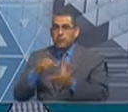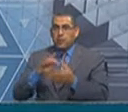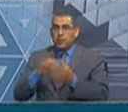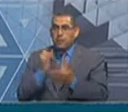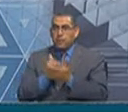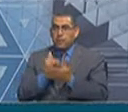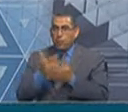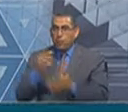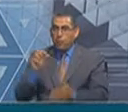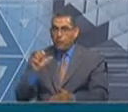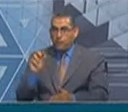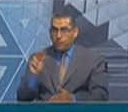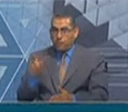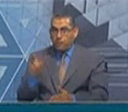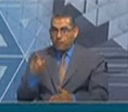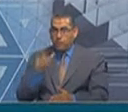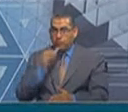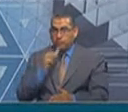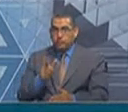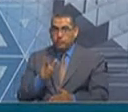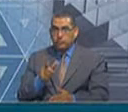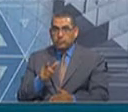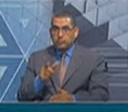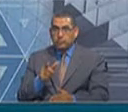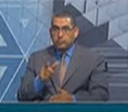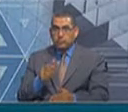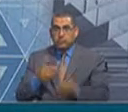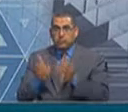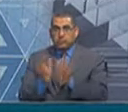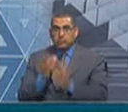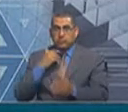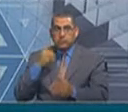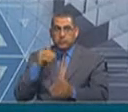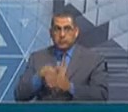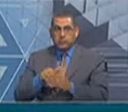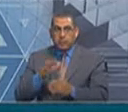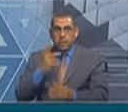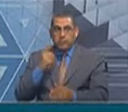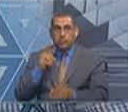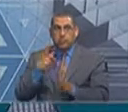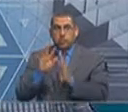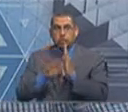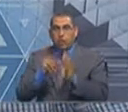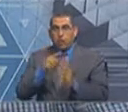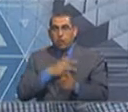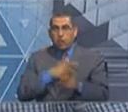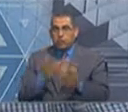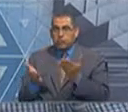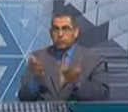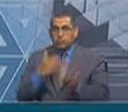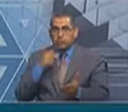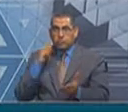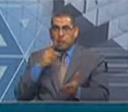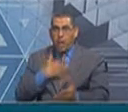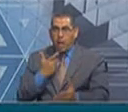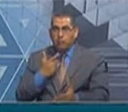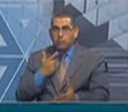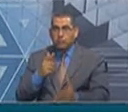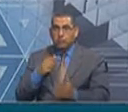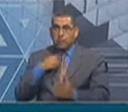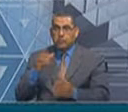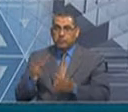الله والباين أن هذا هو الاتجاه هيك، أو المؤسسة الشرعية اللي في بنغازي؟ نحن نتمنى أن تكون